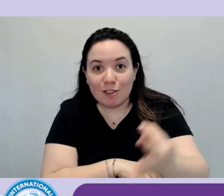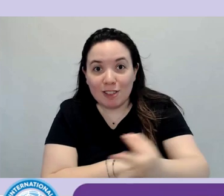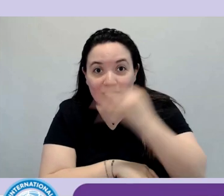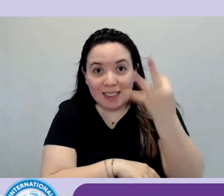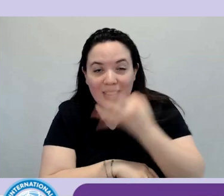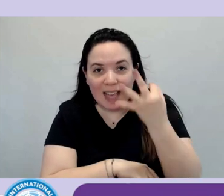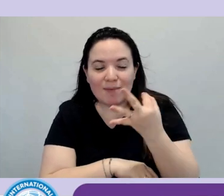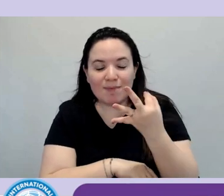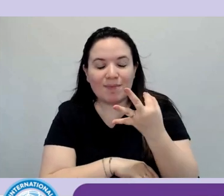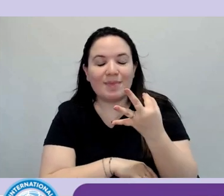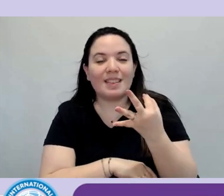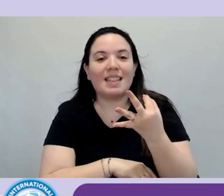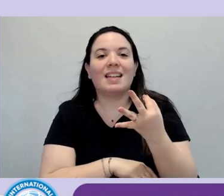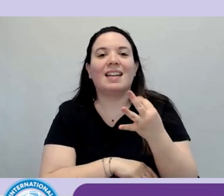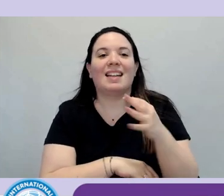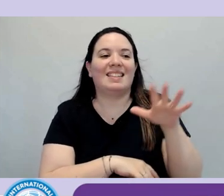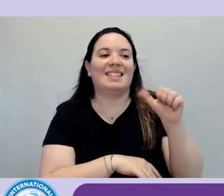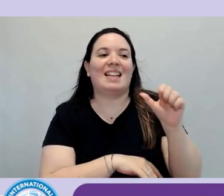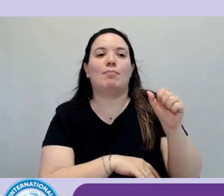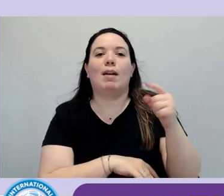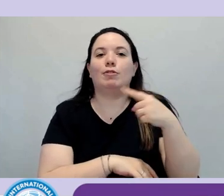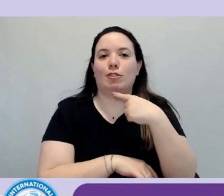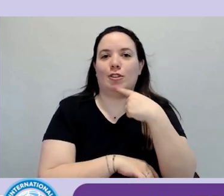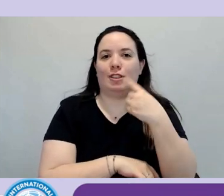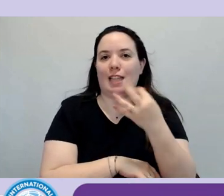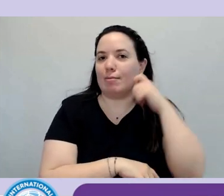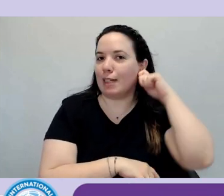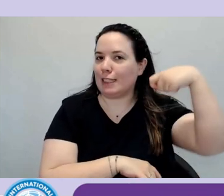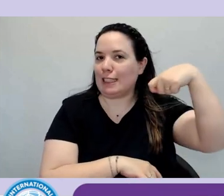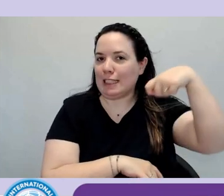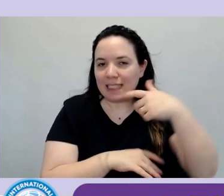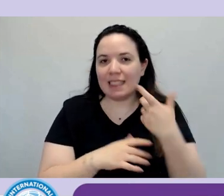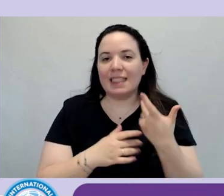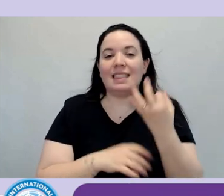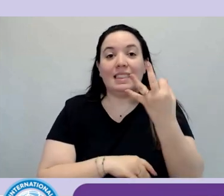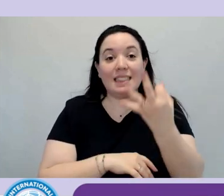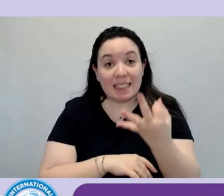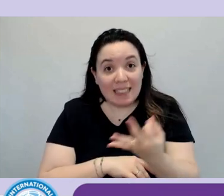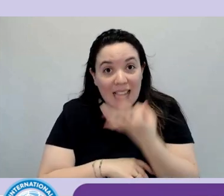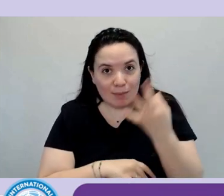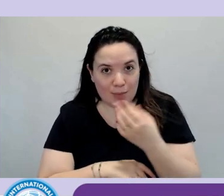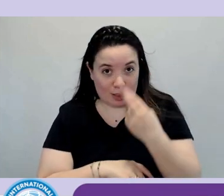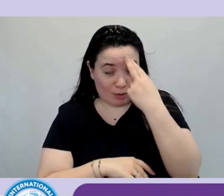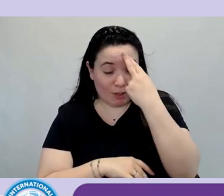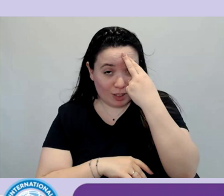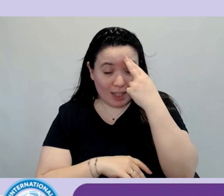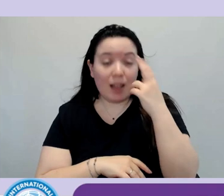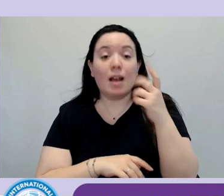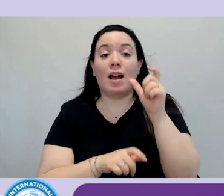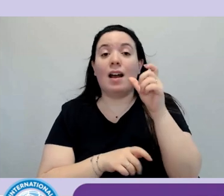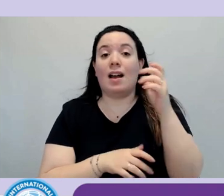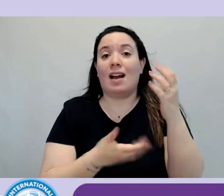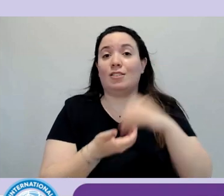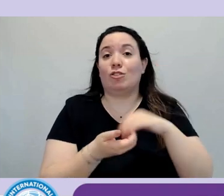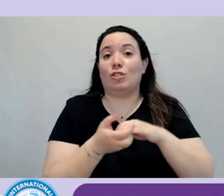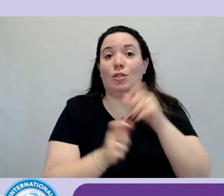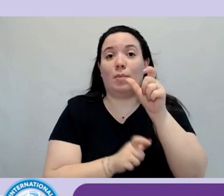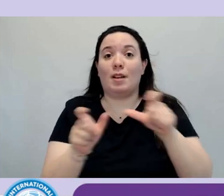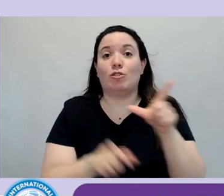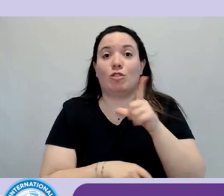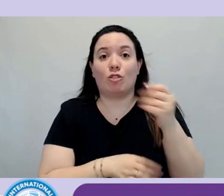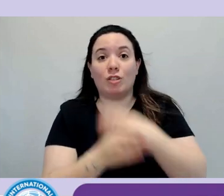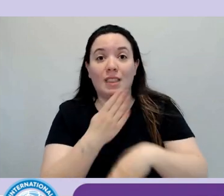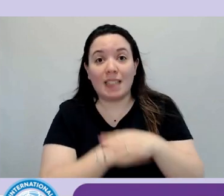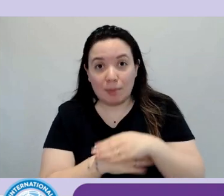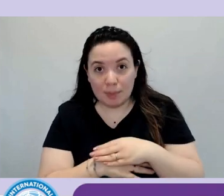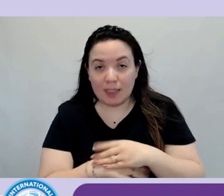qui Sabato De Rosa tiro sempre le orecchie sempre con necessità che anche le associazioni di persone con disabilità